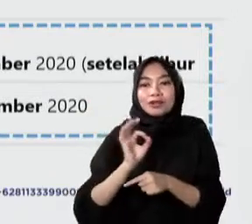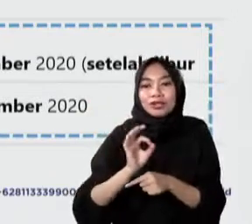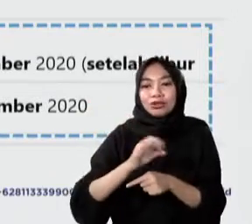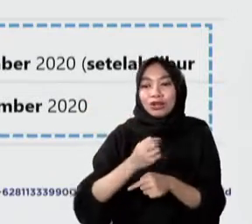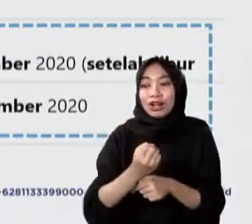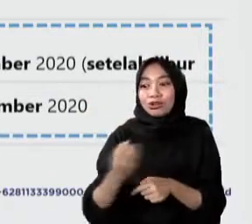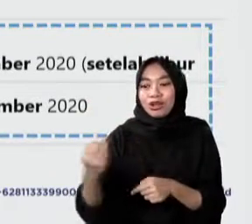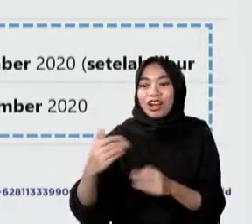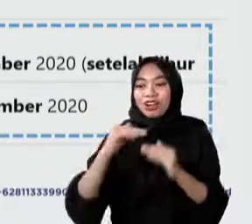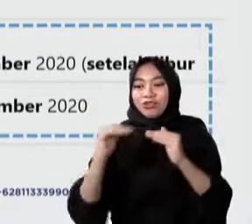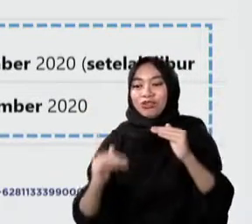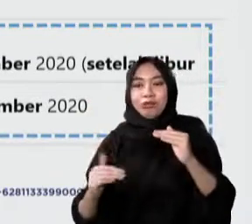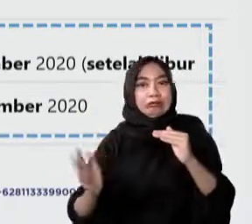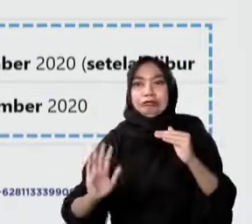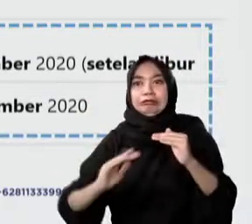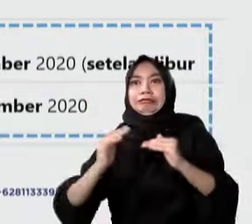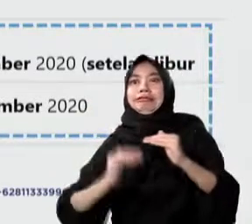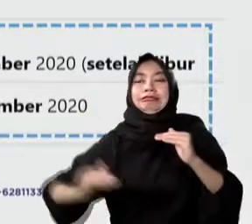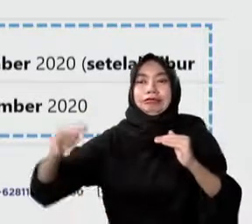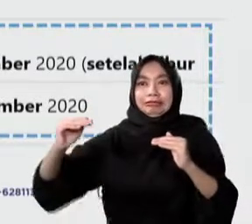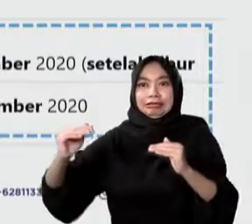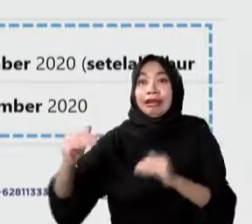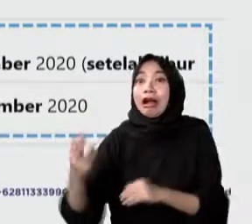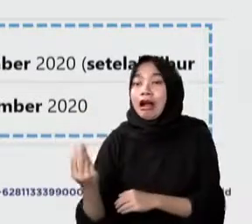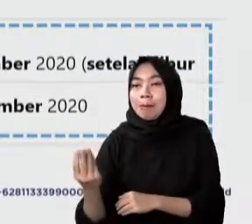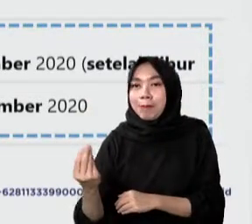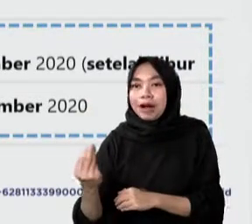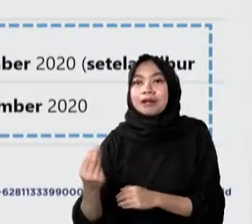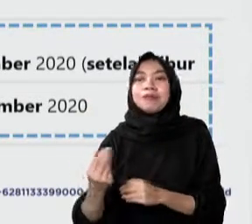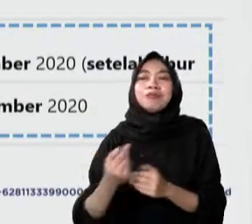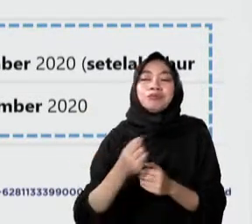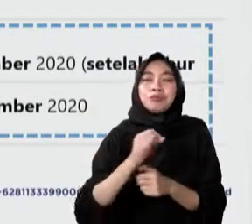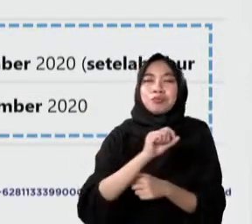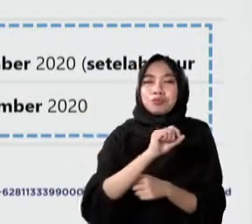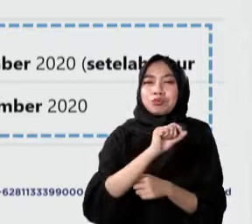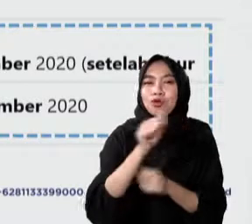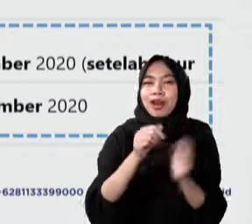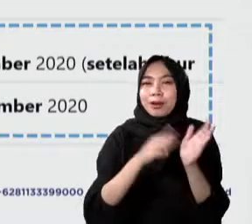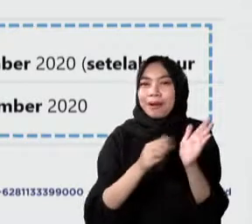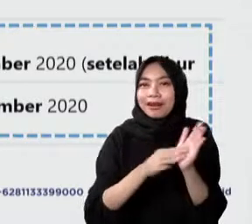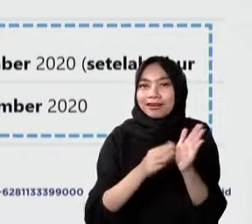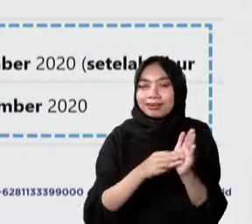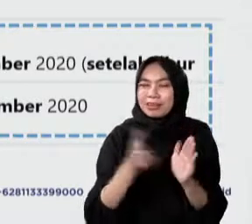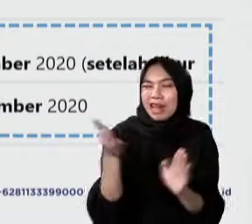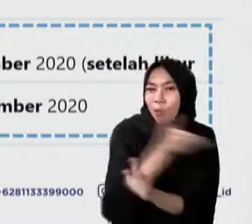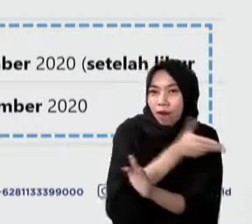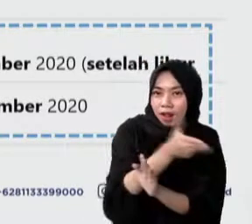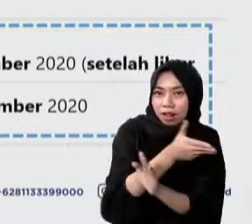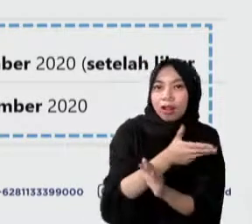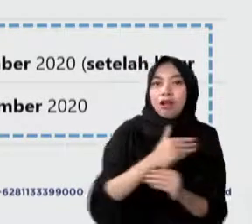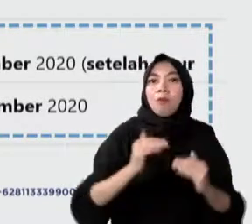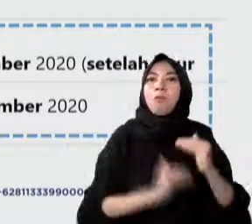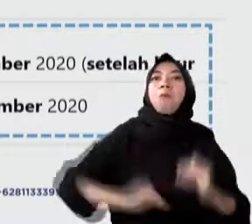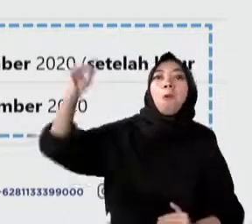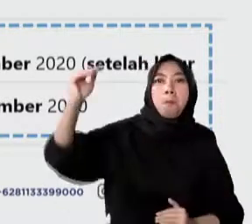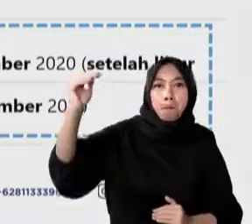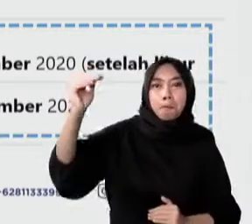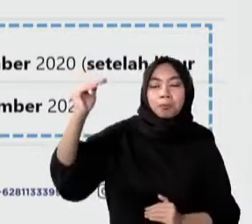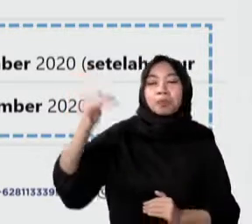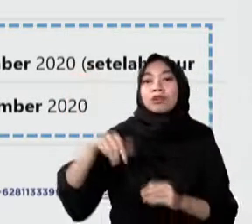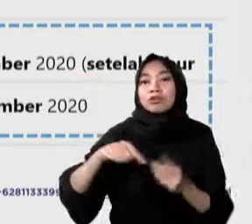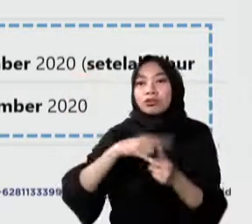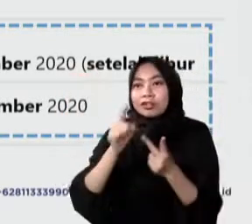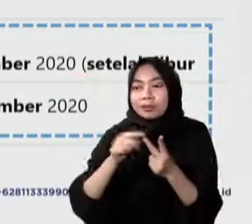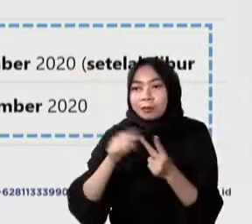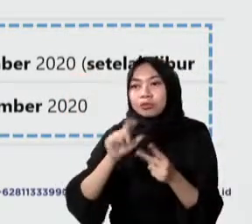kasus aktifnya turun, namun dia naik. Ini terjadi pernah pada pekan keempat Maret, ini di awal-awal. Kemudian di awal bulan